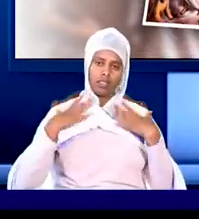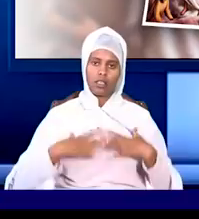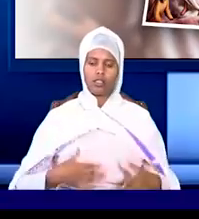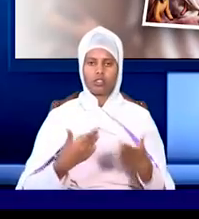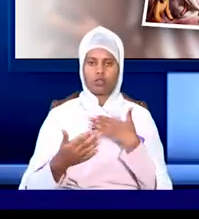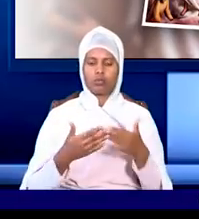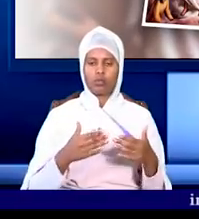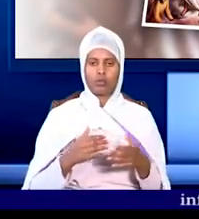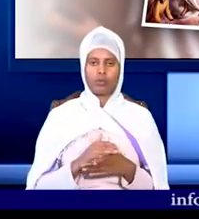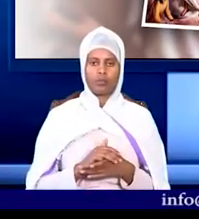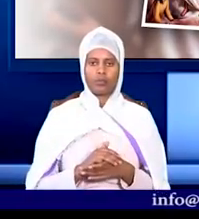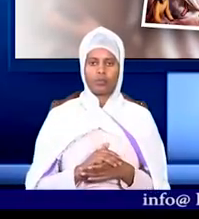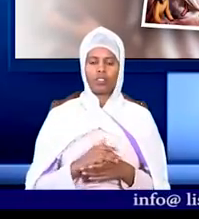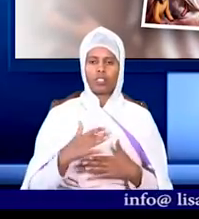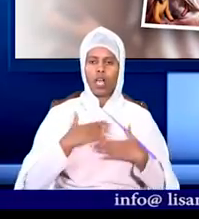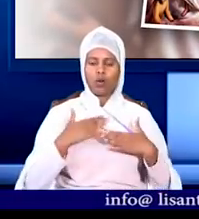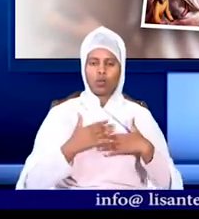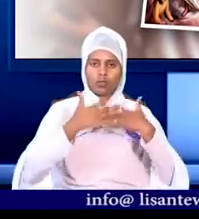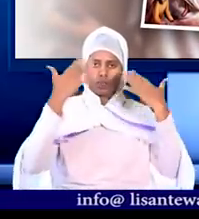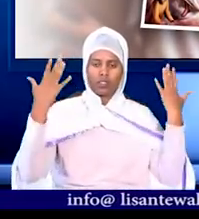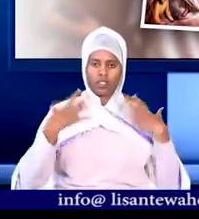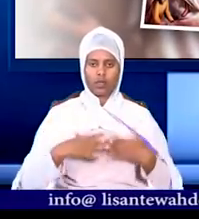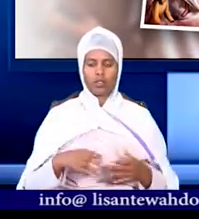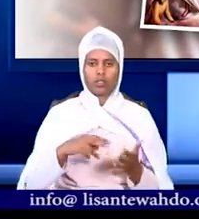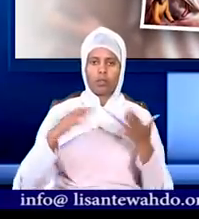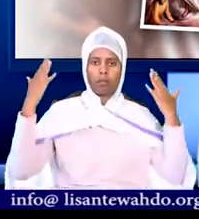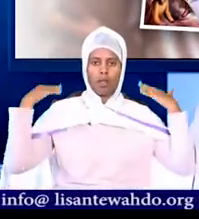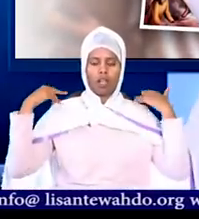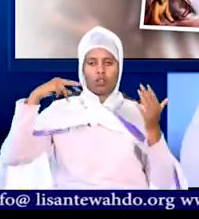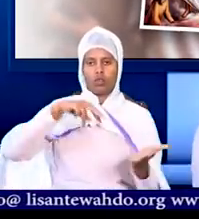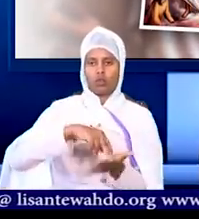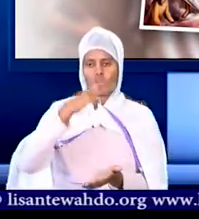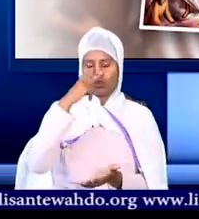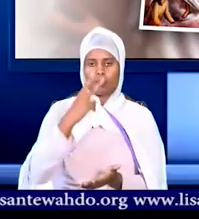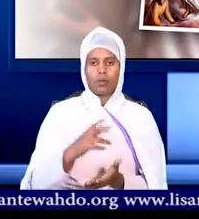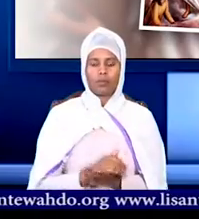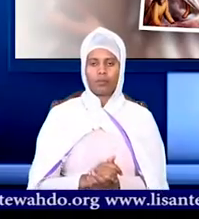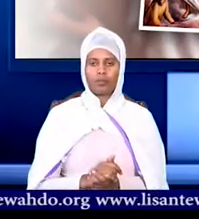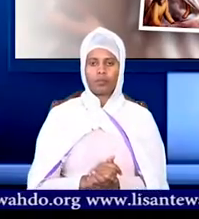ፀዓዳት ዝለበሱ መላእክቲ ከምቲ ቅደም ዝተገልፀ ናይ ሓጎስ መግለፂ ለቢሶም እቶም መላእክቲ